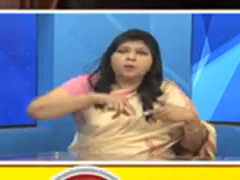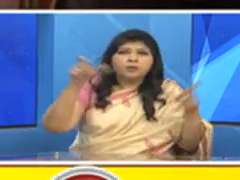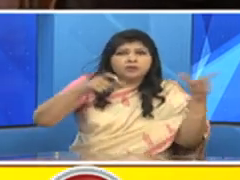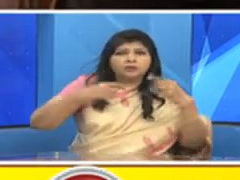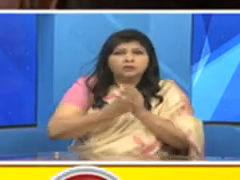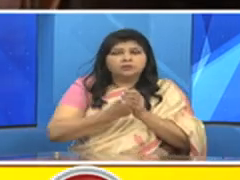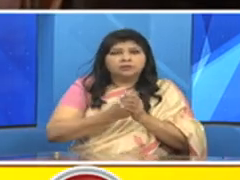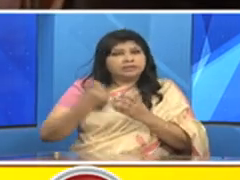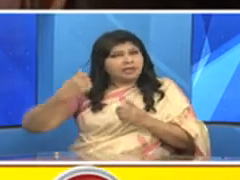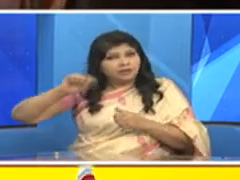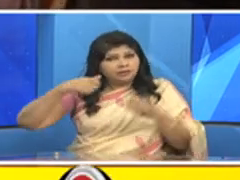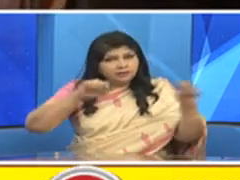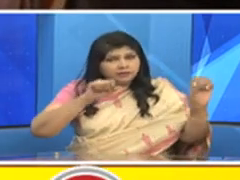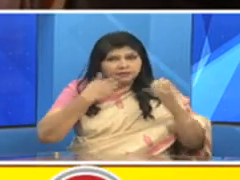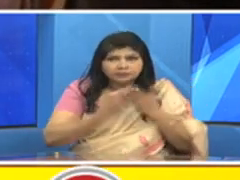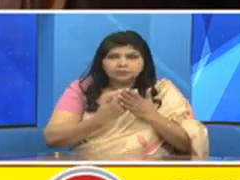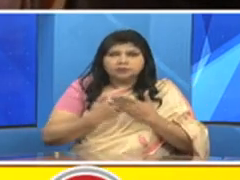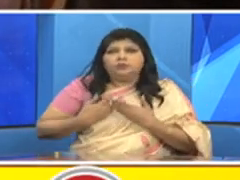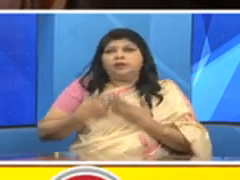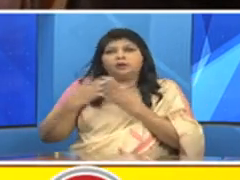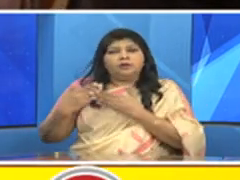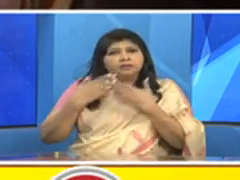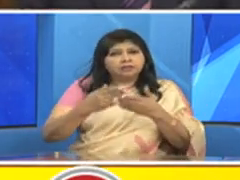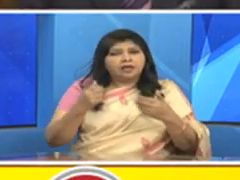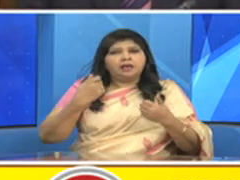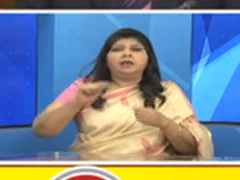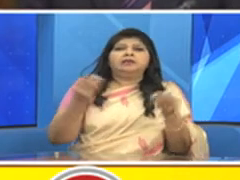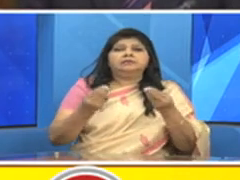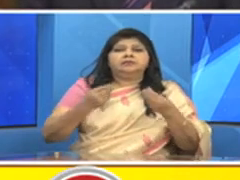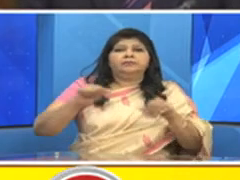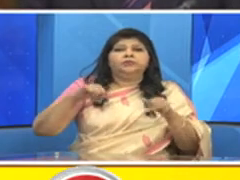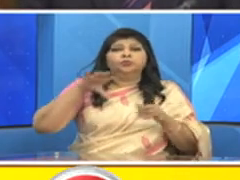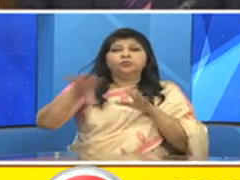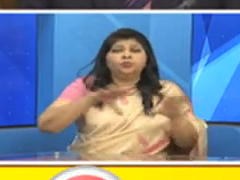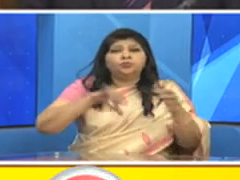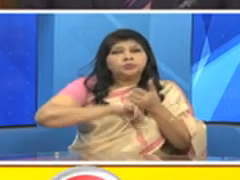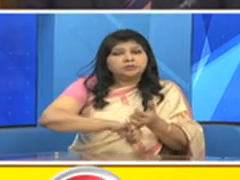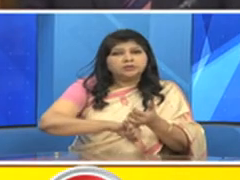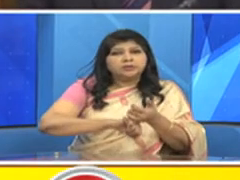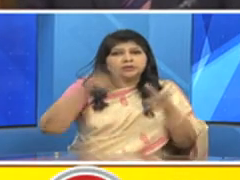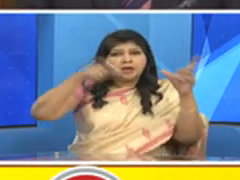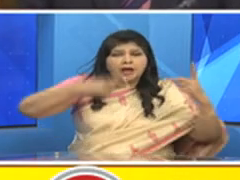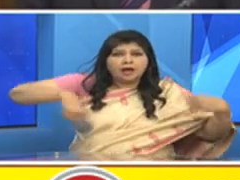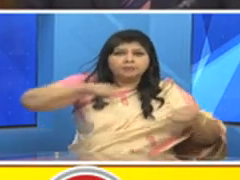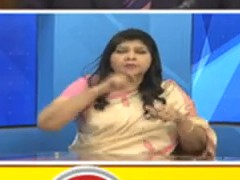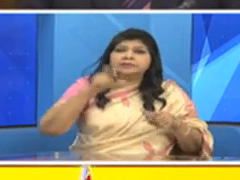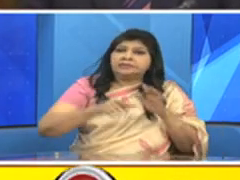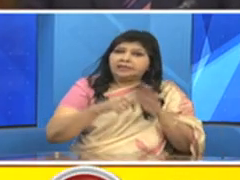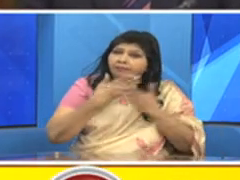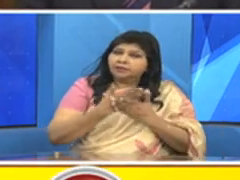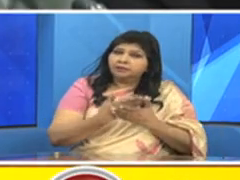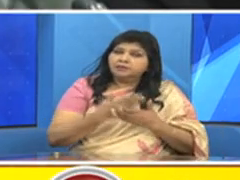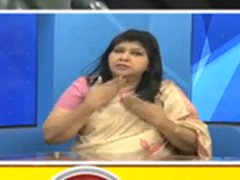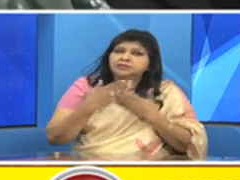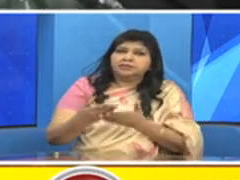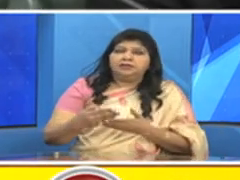और शुभकामनाओं से ही संभव हुआ है। इसके लिए मैं दोनों राज्यों की जनता का, वहाँ के मुख्यमंत्रियों का